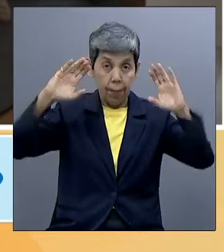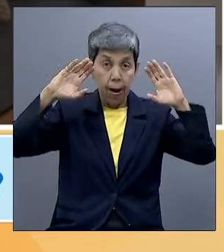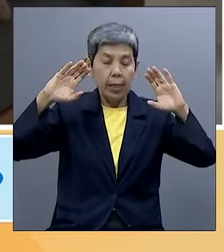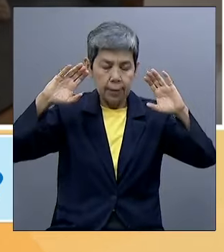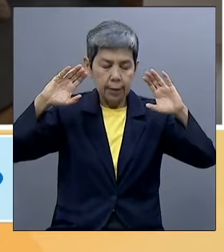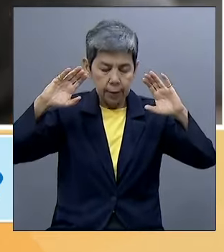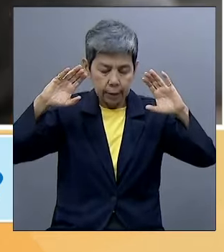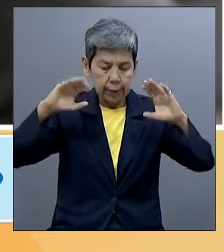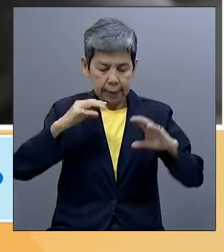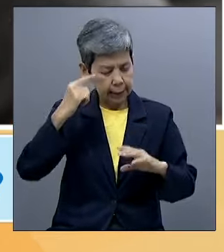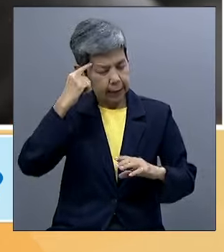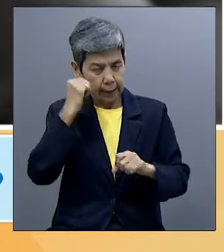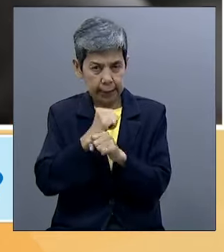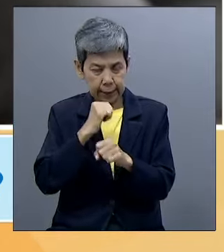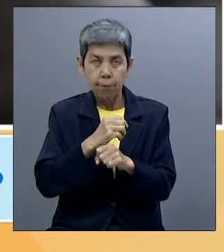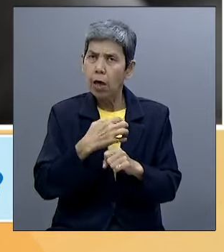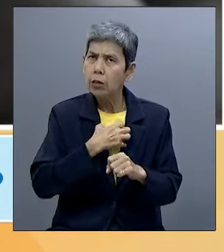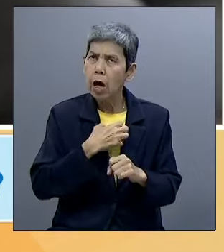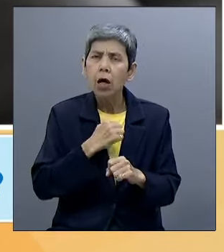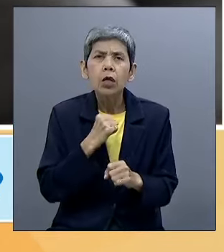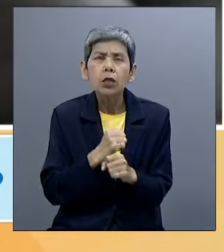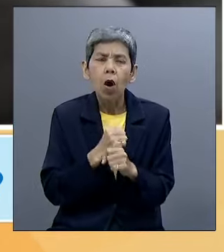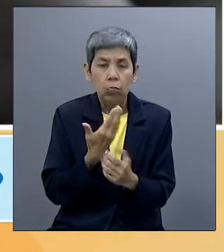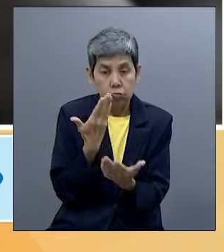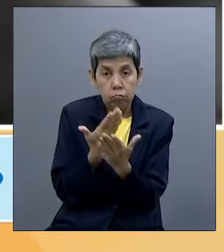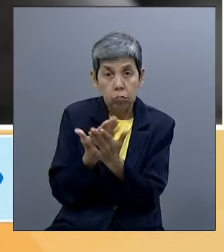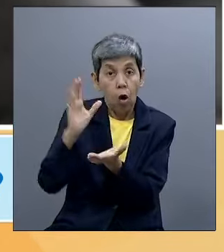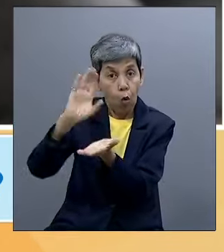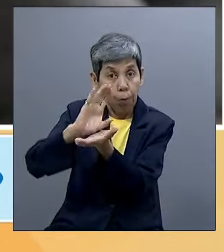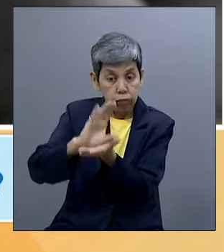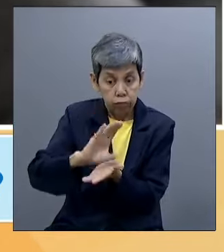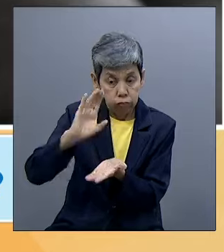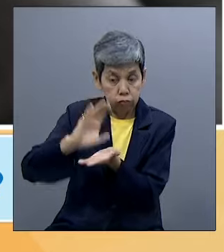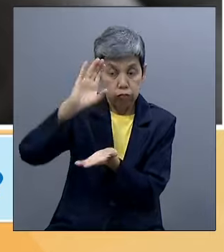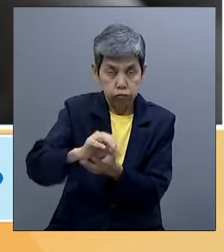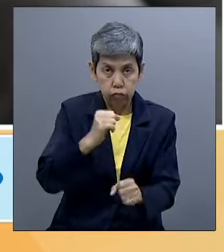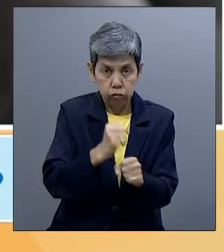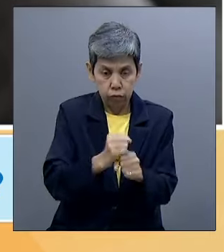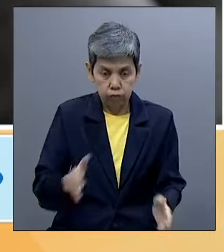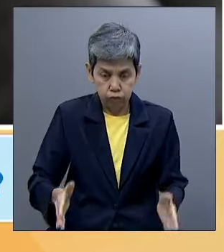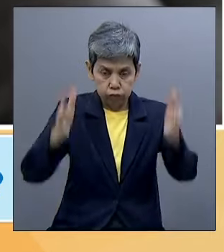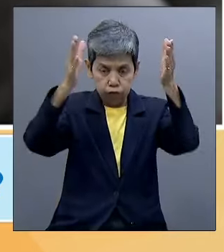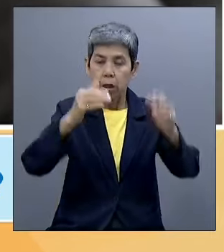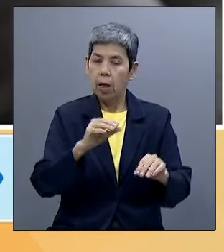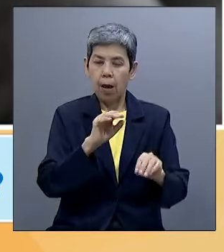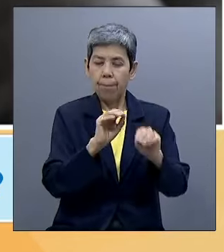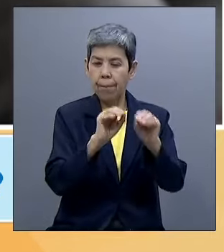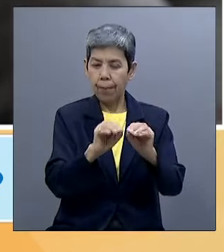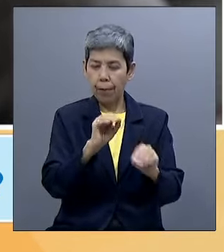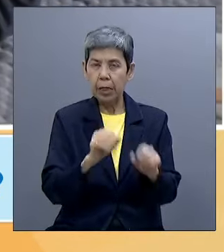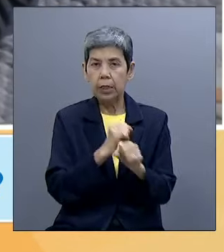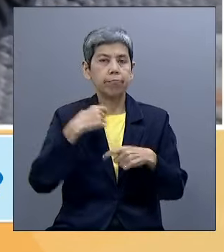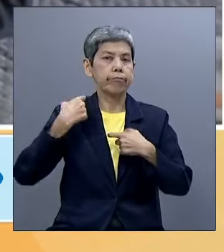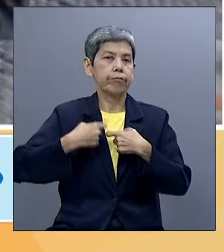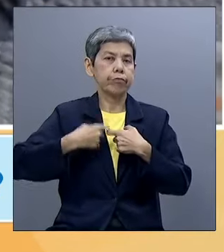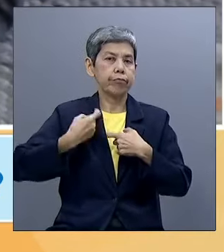างๆเนี่ยนะครับเขาก็ในการที่จะของบประมาณในการสร้างหรือพัฒนา data center ของเขาเองเนี่ยคงจะลำบากแล้วนะ